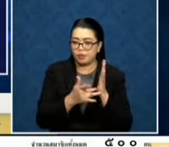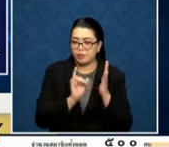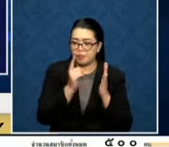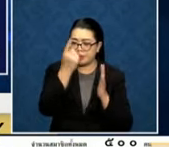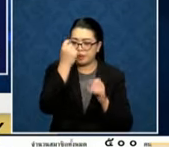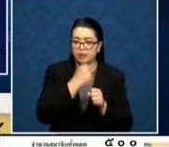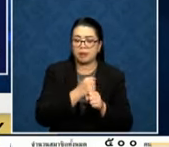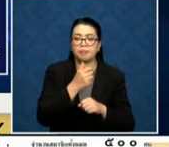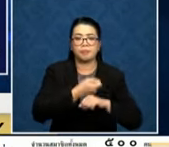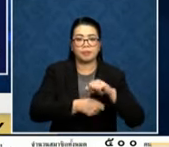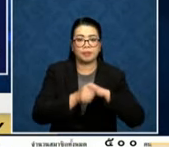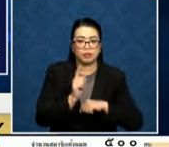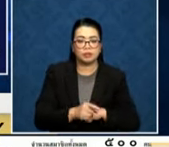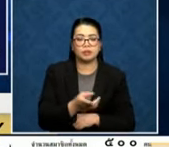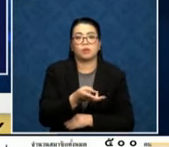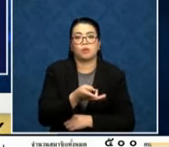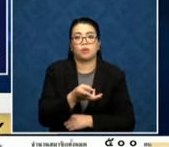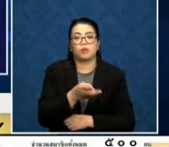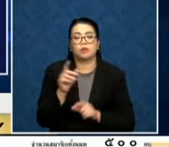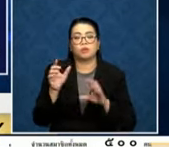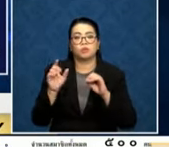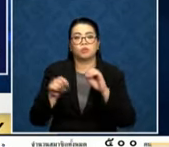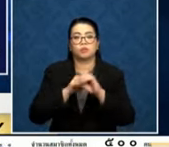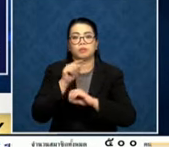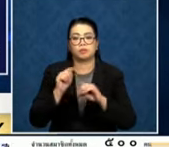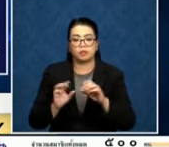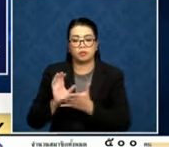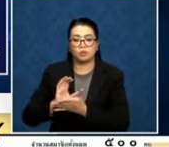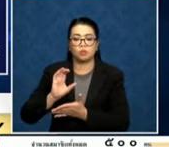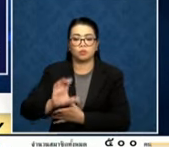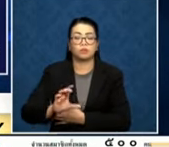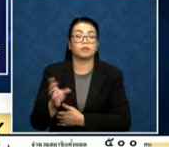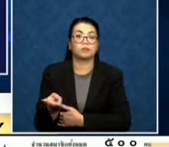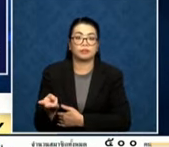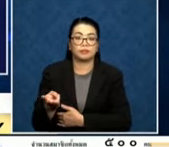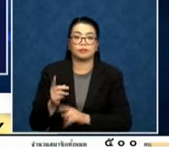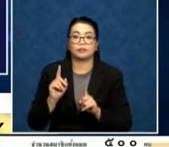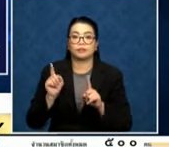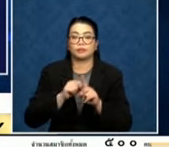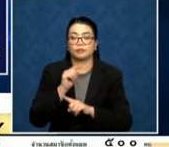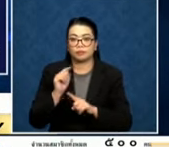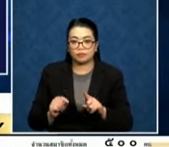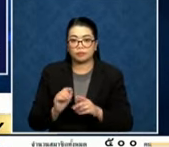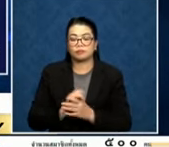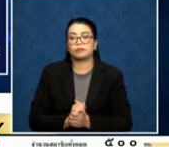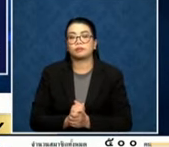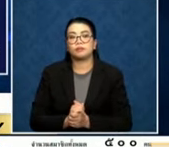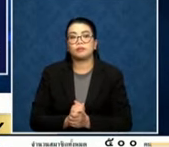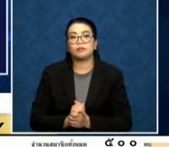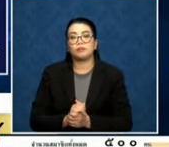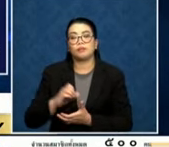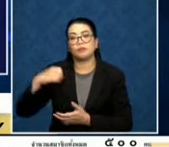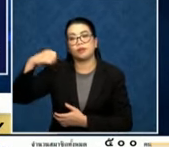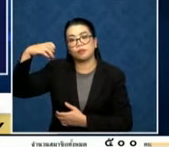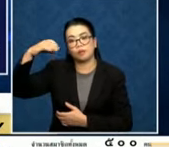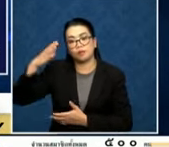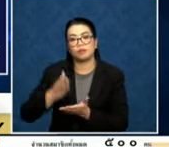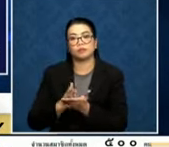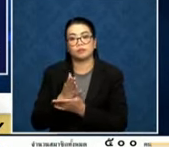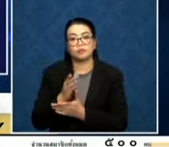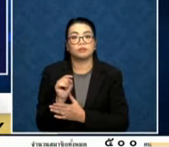ผลิตแห่งประเทศไทย 0%ครับลงทุนในโครงการสมารgrd 1%ครับสำหรับกฟพครับการไฟฟ้าส่วน